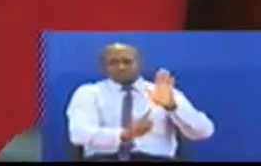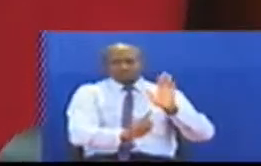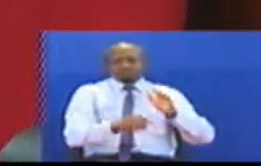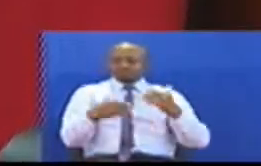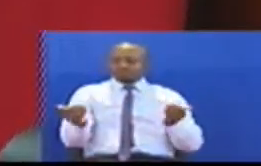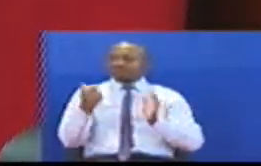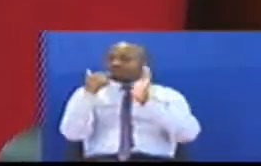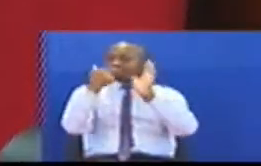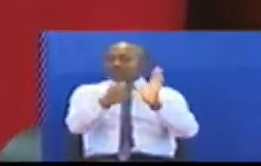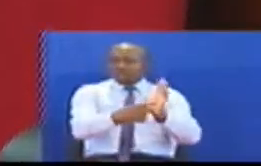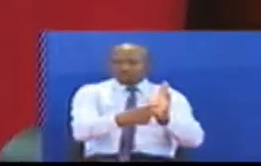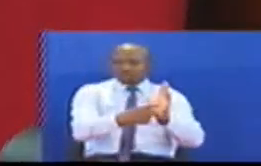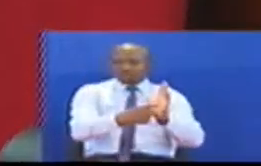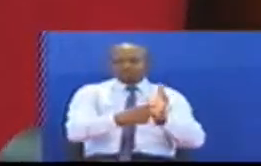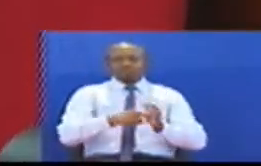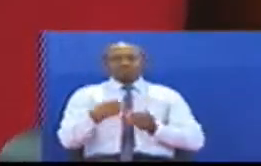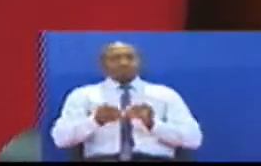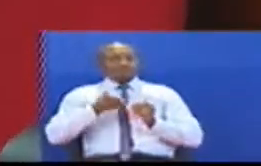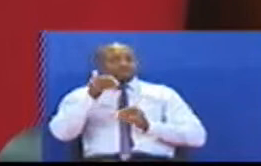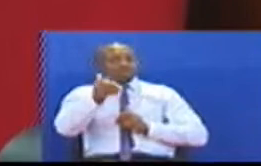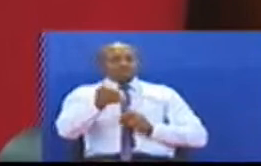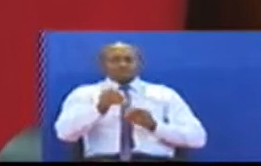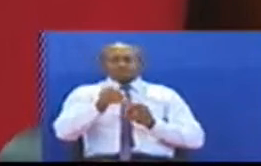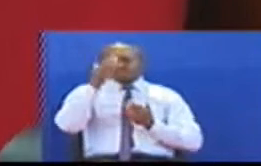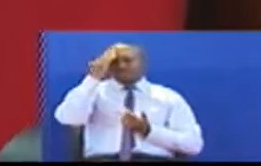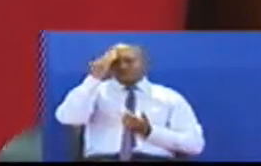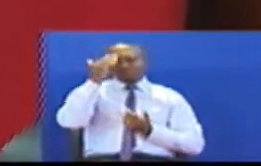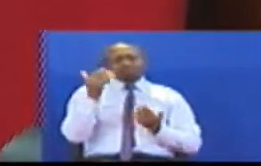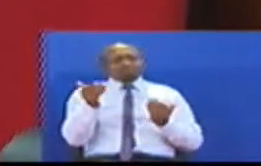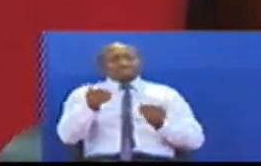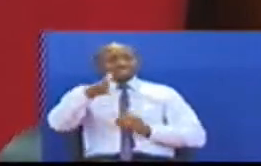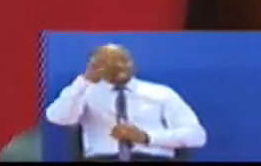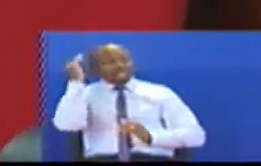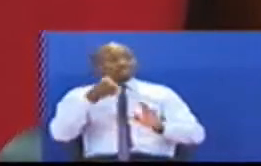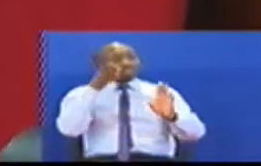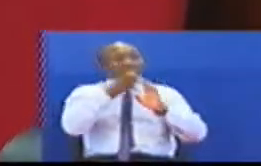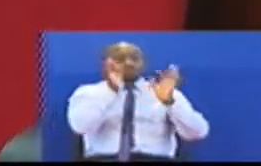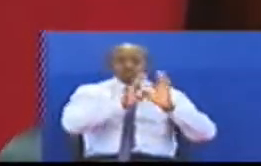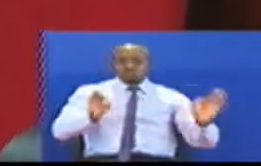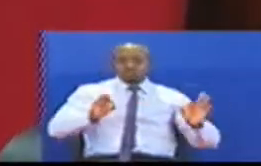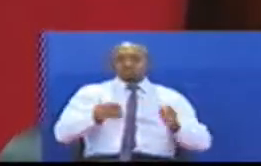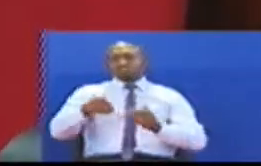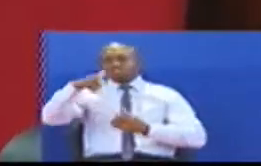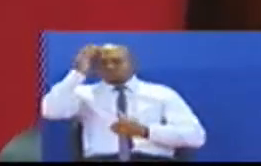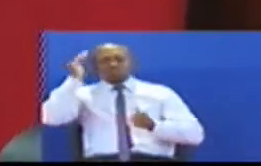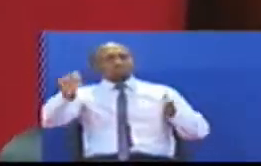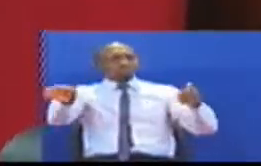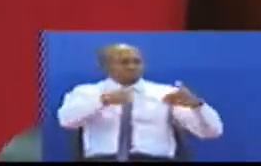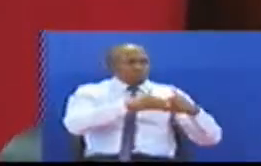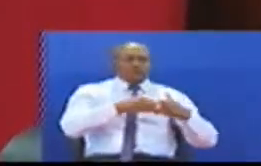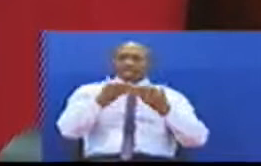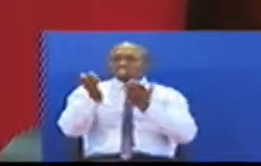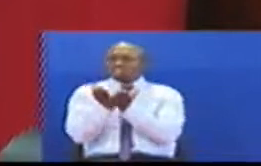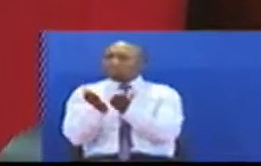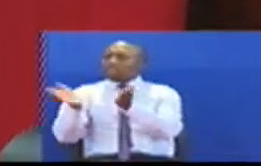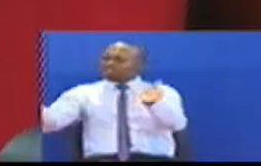kwa mfano, baada ya najua kwamba nia nzuri sana ya serikali kufunga vyuo, kufunga shule, hii ilikuwa